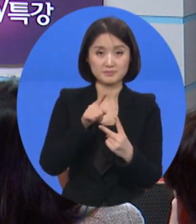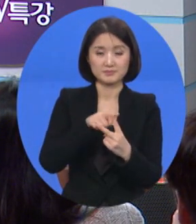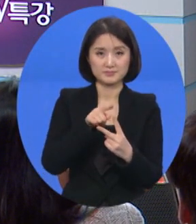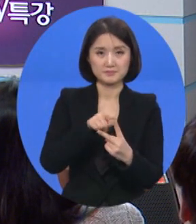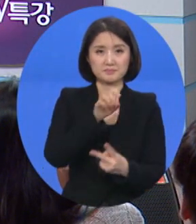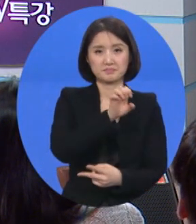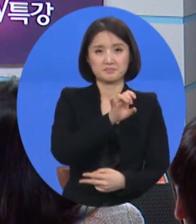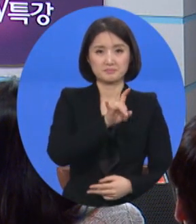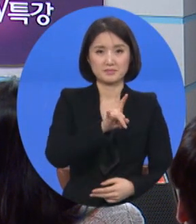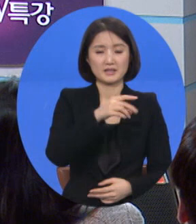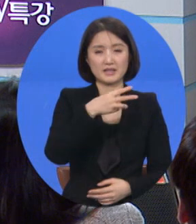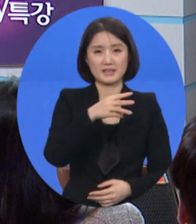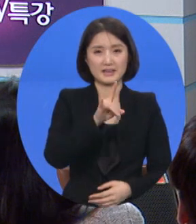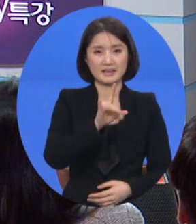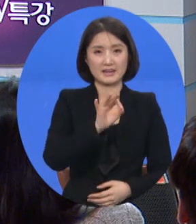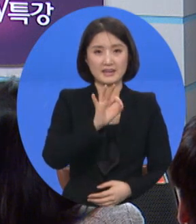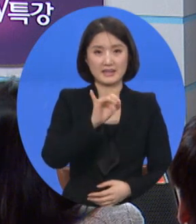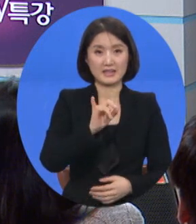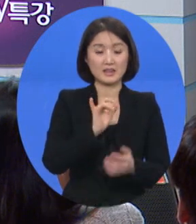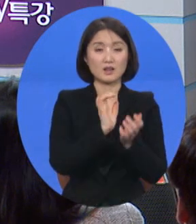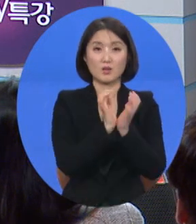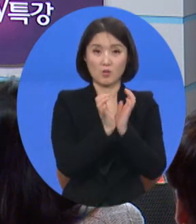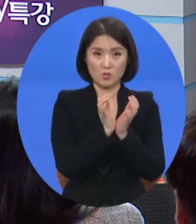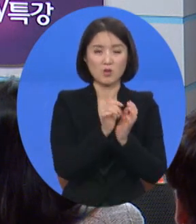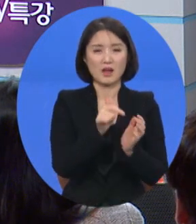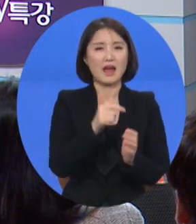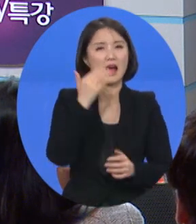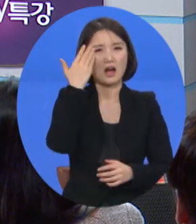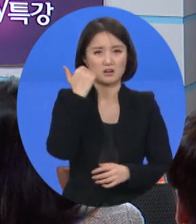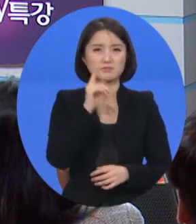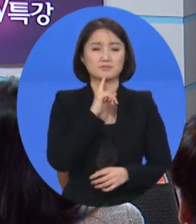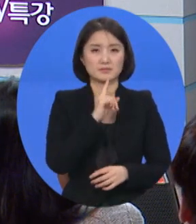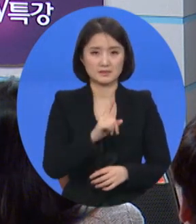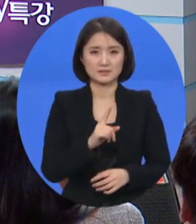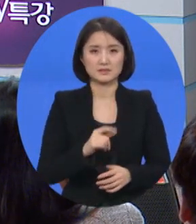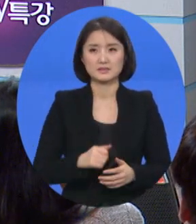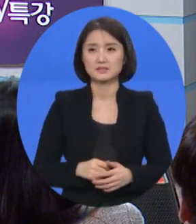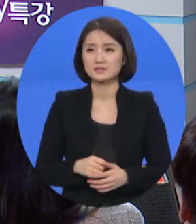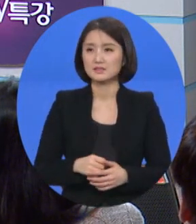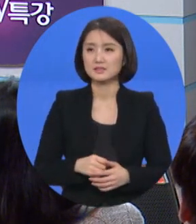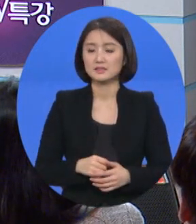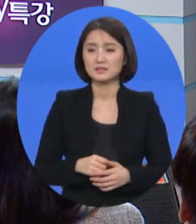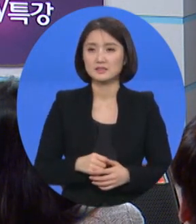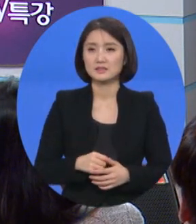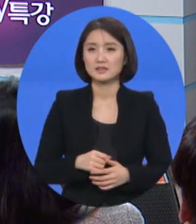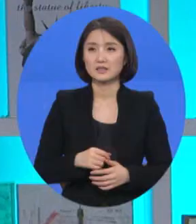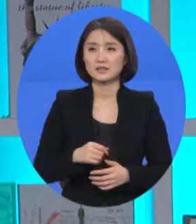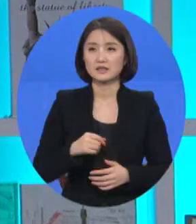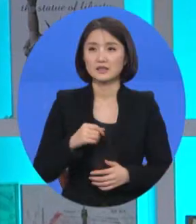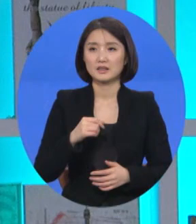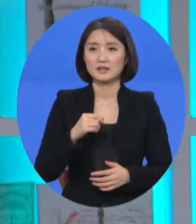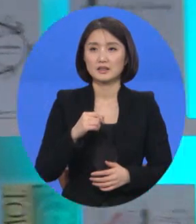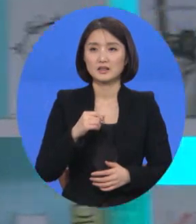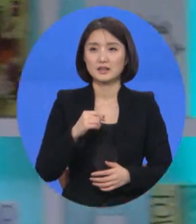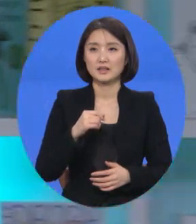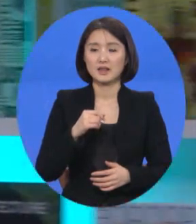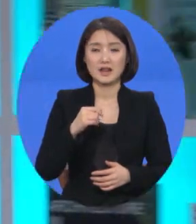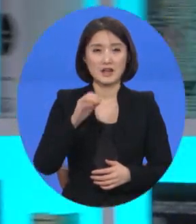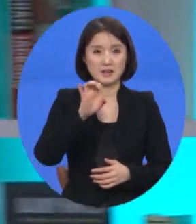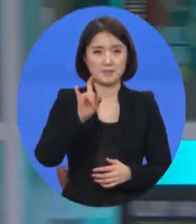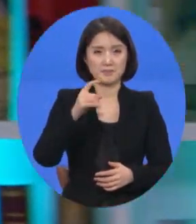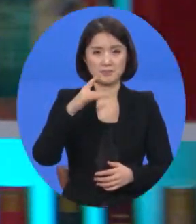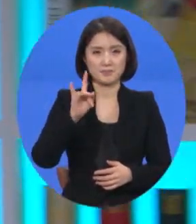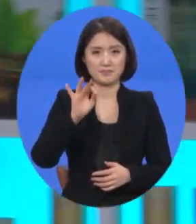고칩니다 패랭이 꽃은 우리말입니다 페리에 고체 항으로 어떻게 쓰느냐 페린 고생